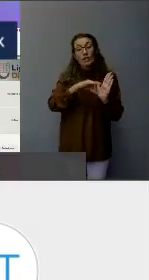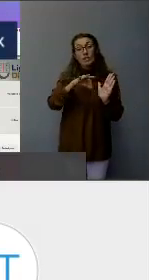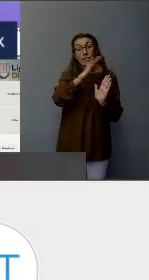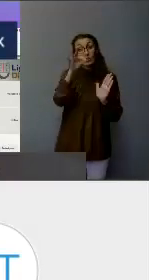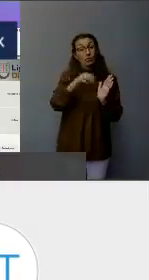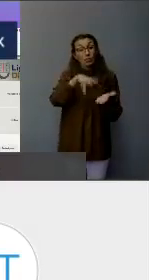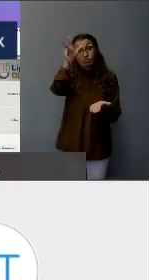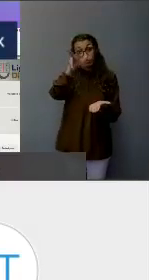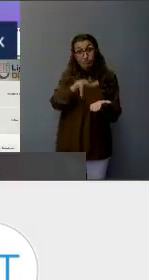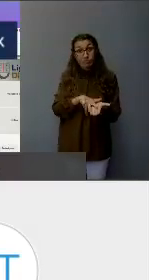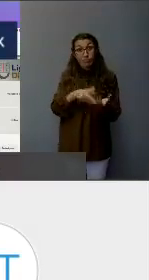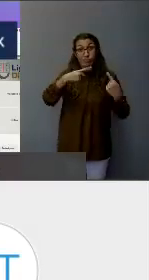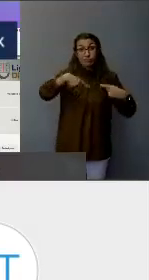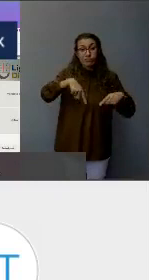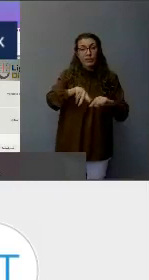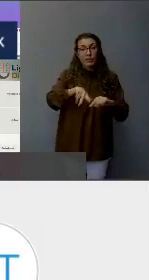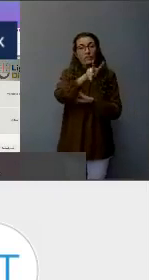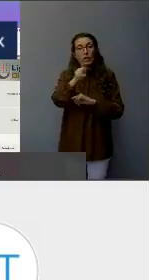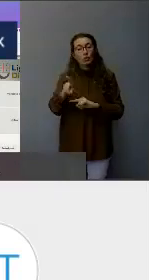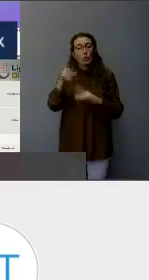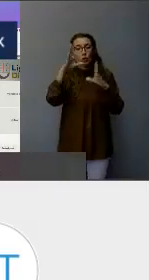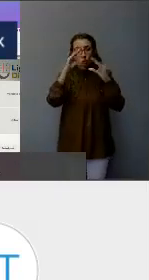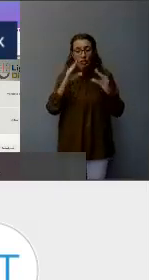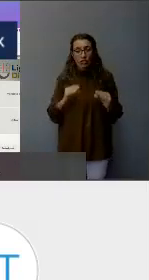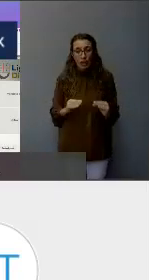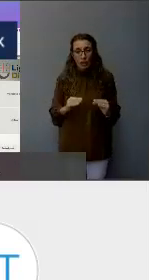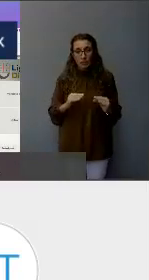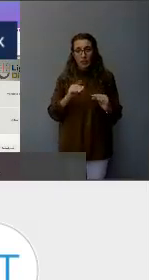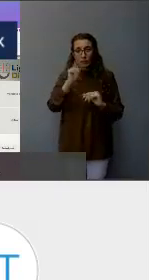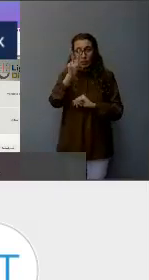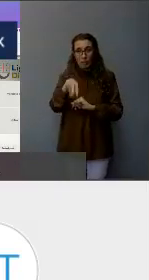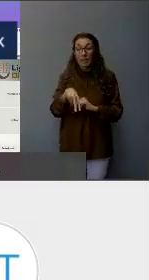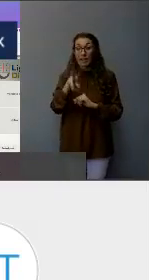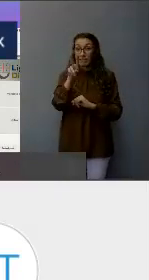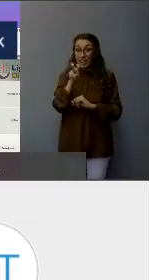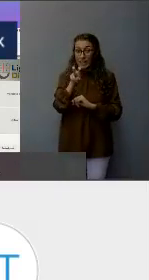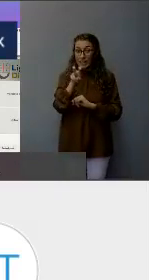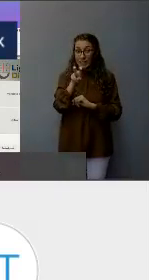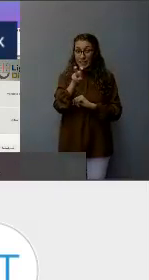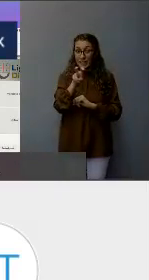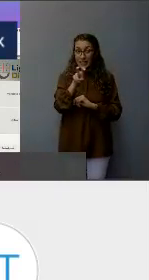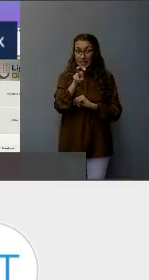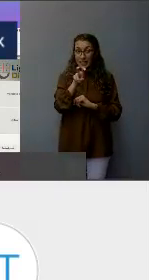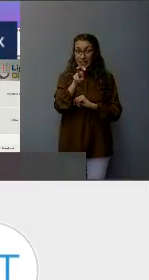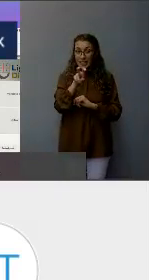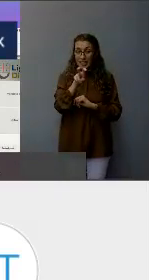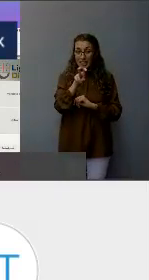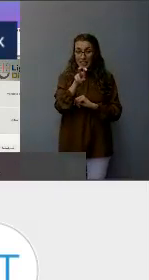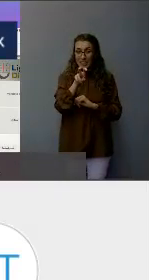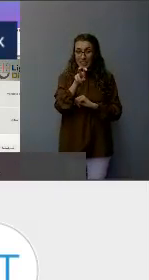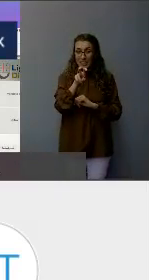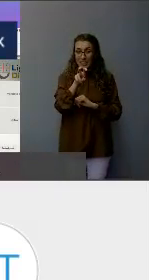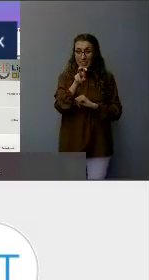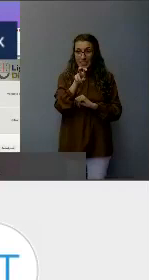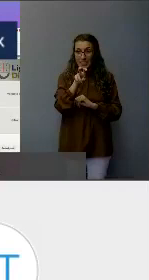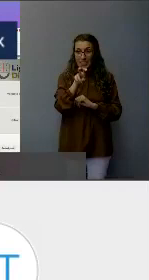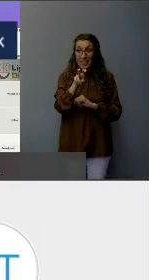consiglio del 21 dicembre 2020 recupero per